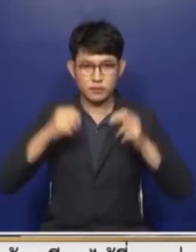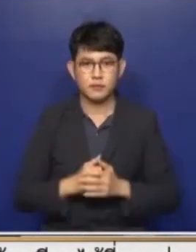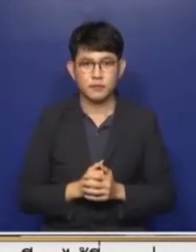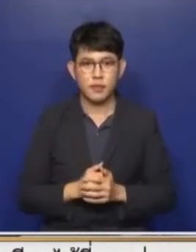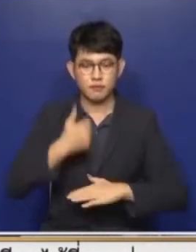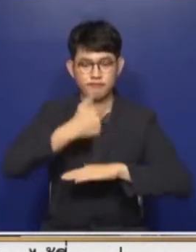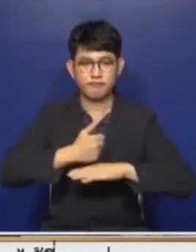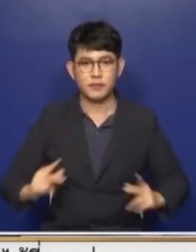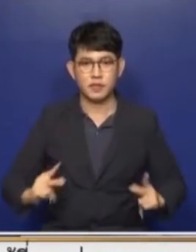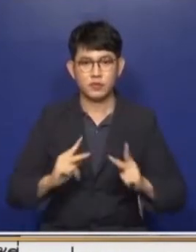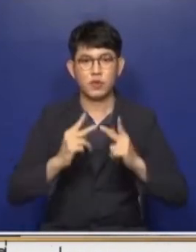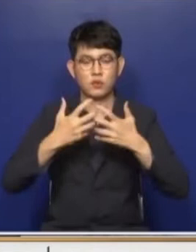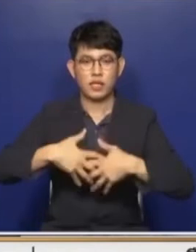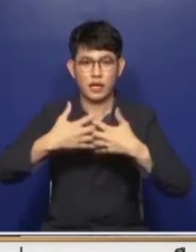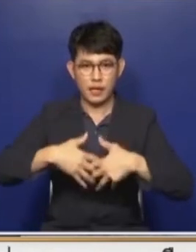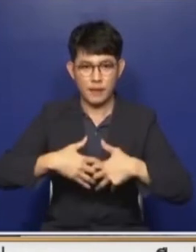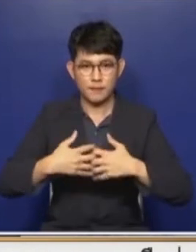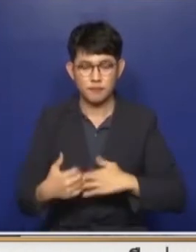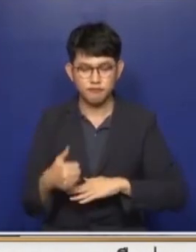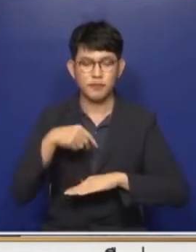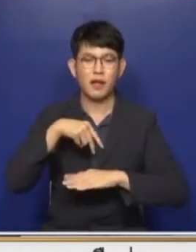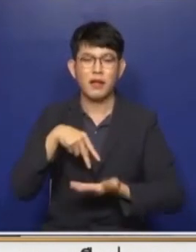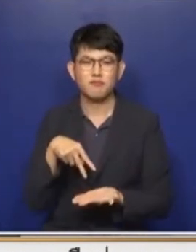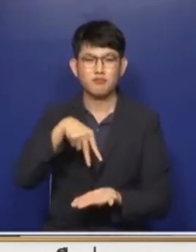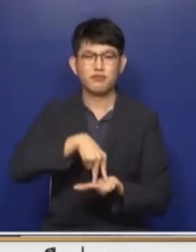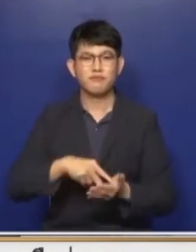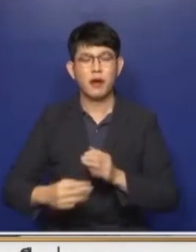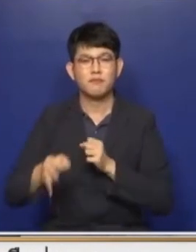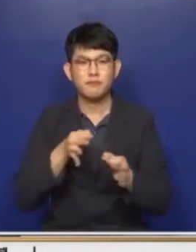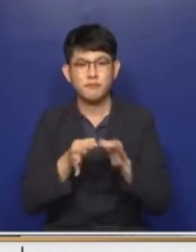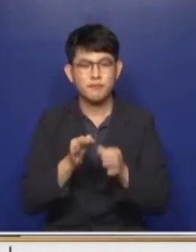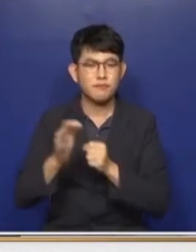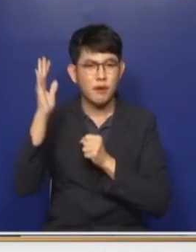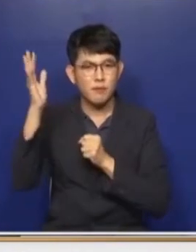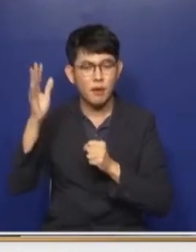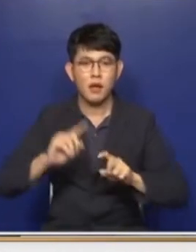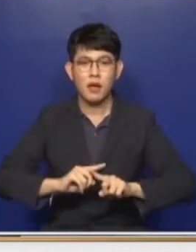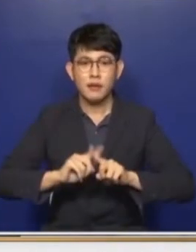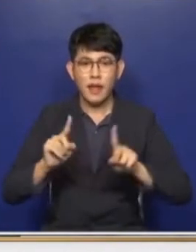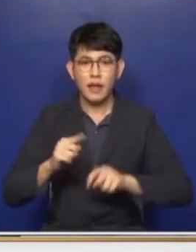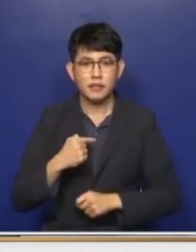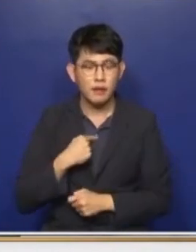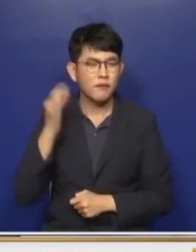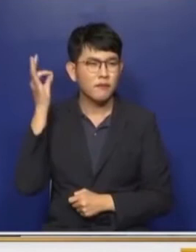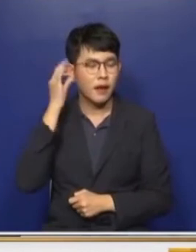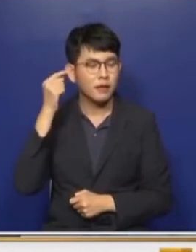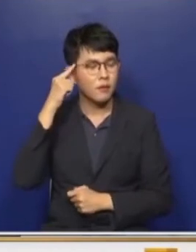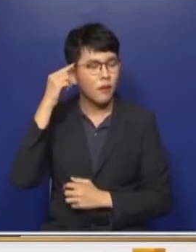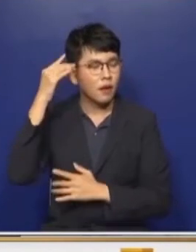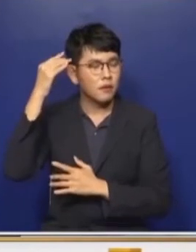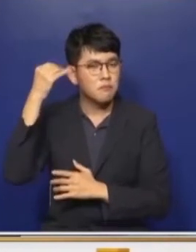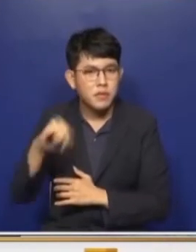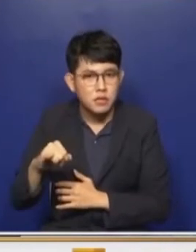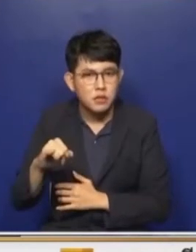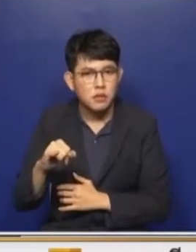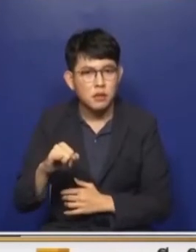ราธนตีว่าการกระโษกษากรรมที่ได้ลกขึ้นชี้แงเมื่สัรู้นี้แต่ีฉกลบเรีนว่า ดีฉันฟังแล้วผิดหวังค่ะ